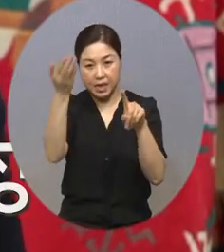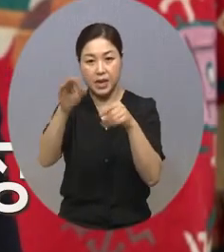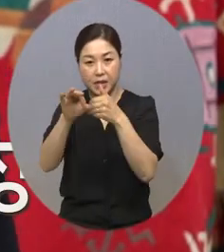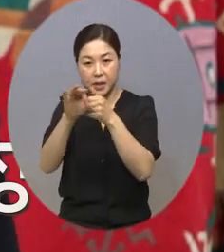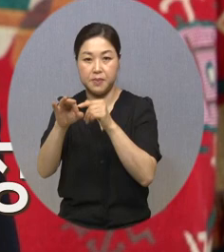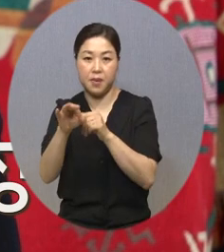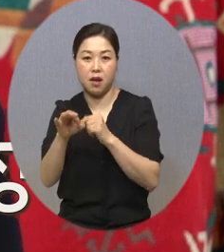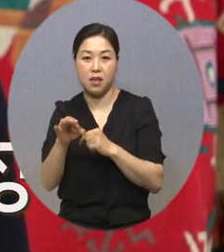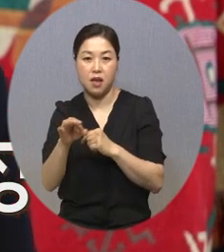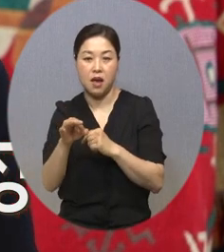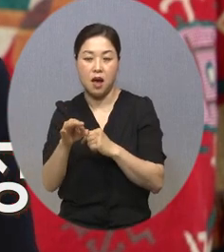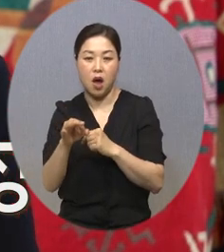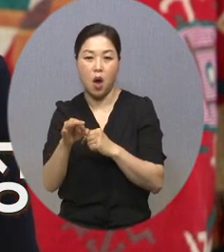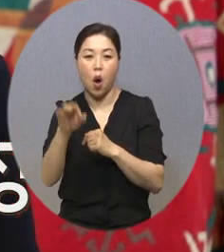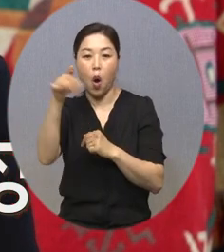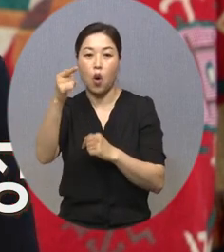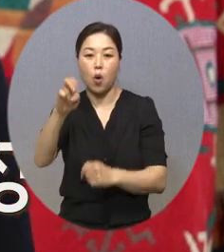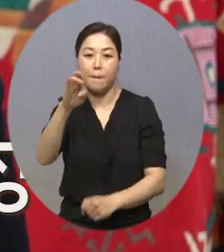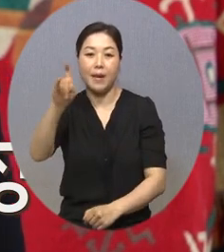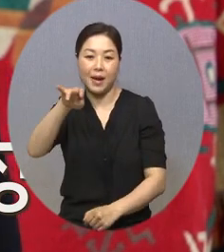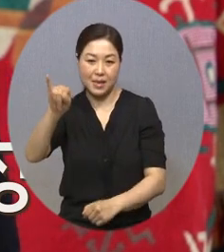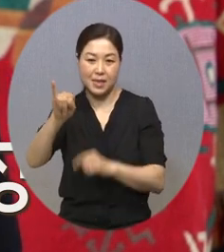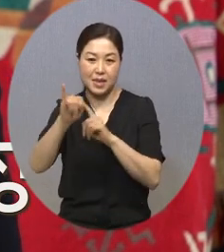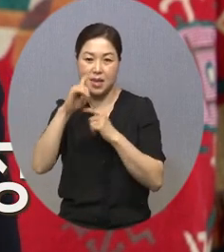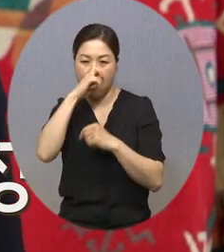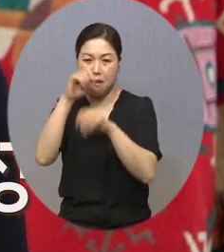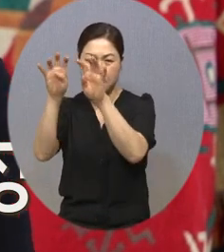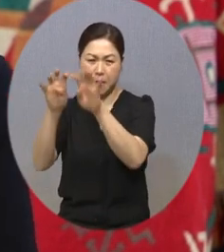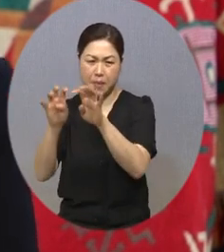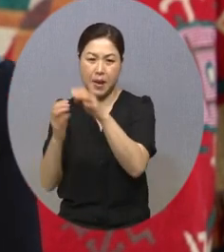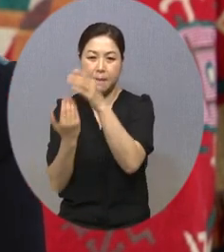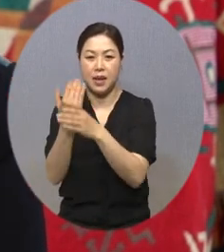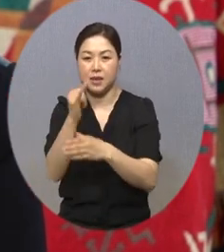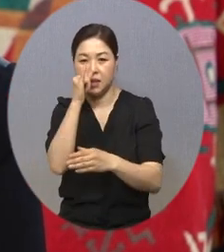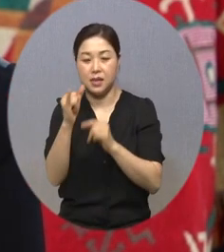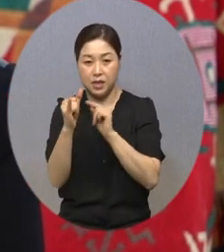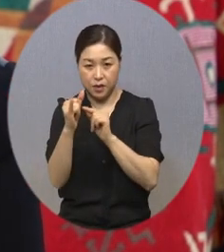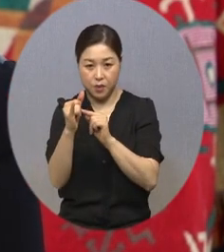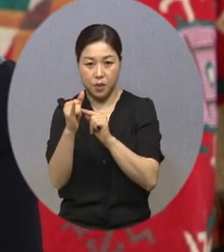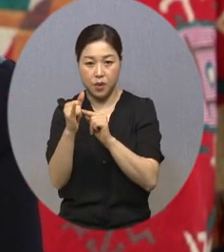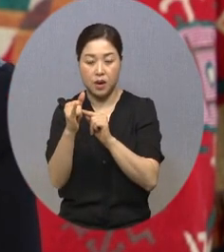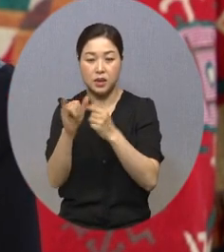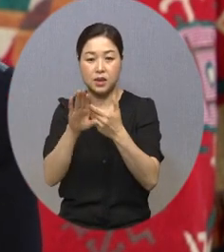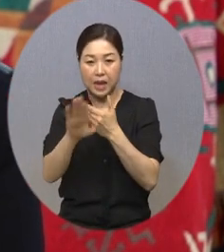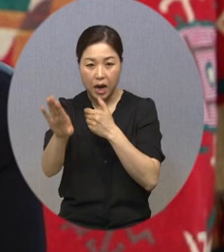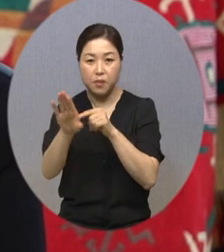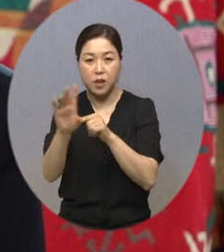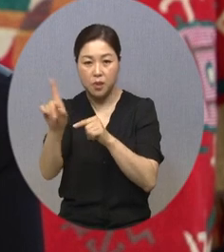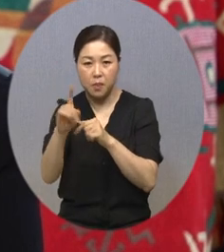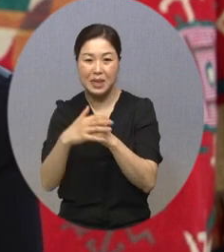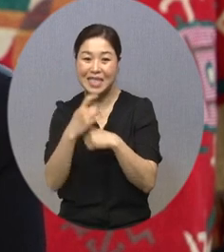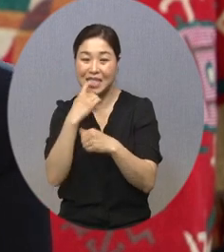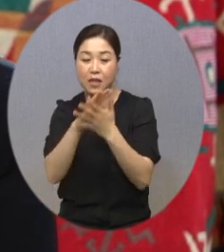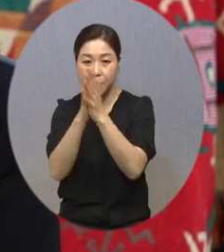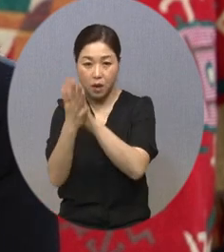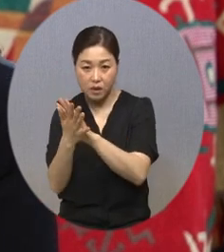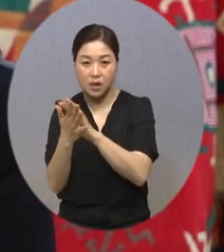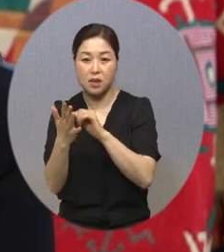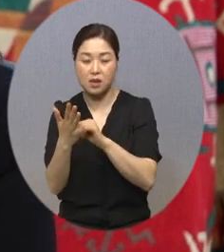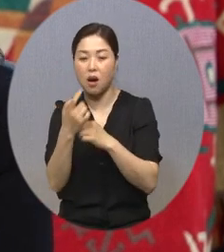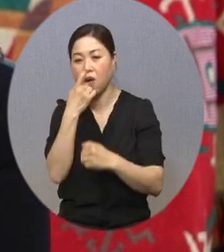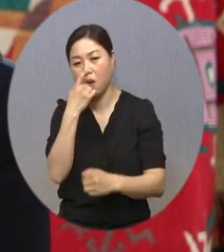방이 가 생길 수 있 거야 축지 그보다 이하 된 거기에는 베타가 되서 향미가 만나가 그래서